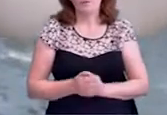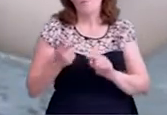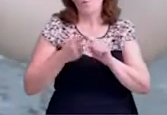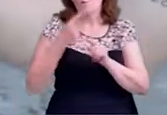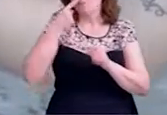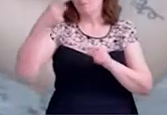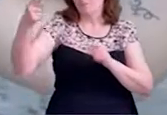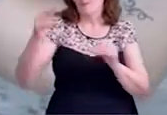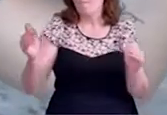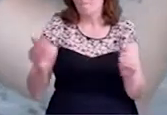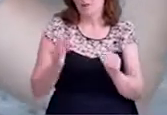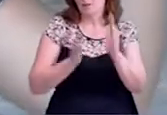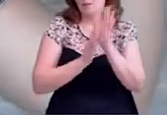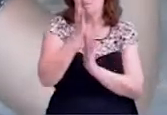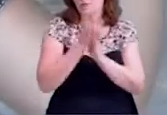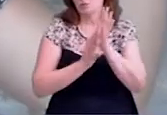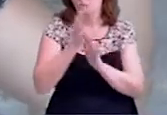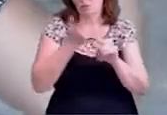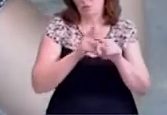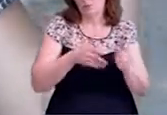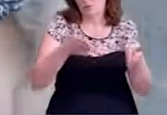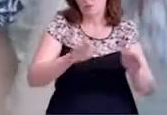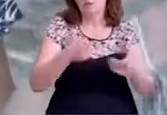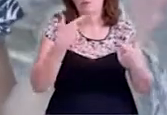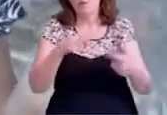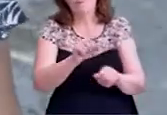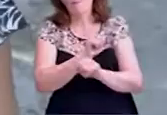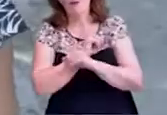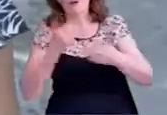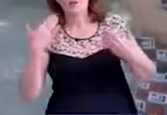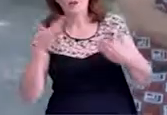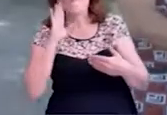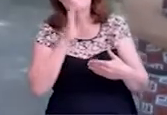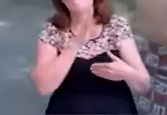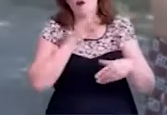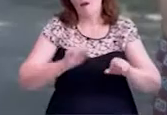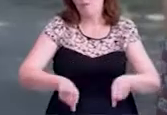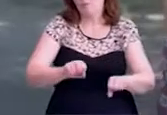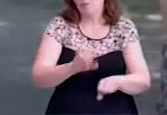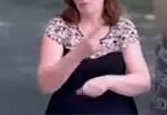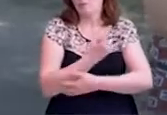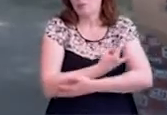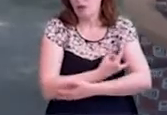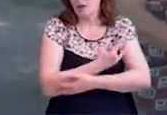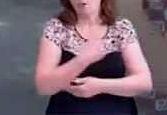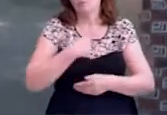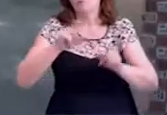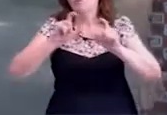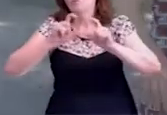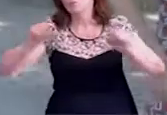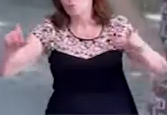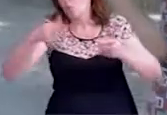маленький лісочок, который вот у нас здесь остался, на котором где отдыхают мамочки с колясками. Мы против. Здесь дети.